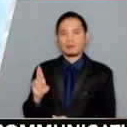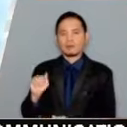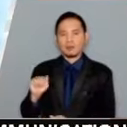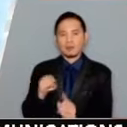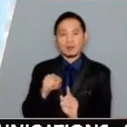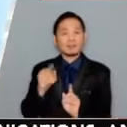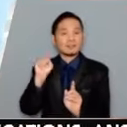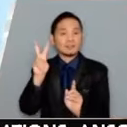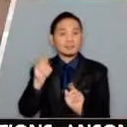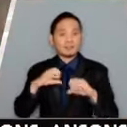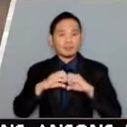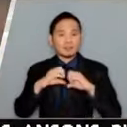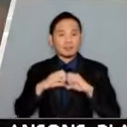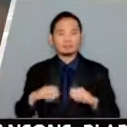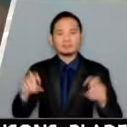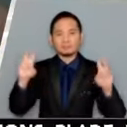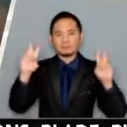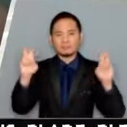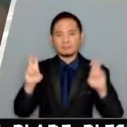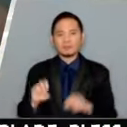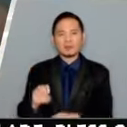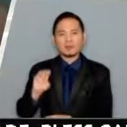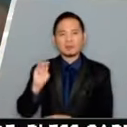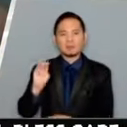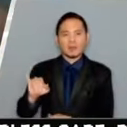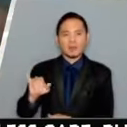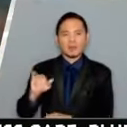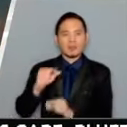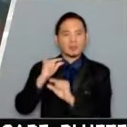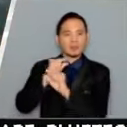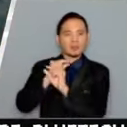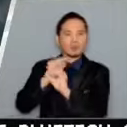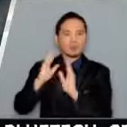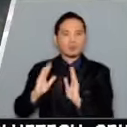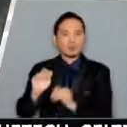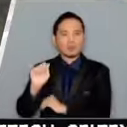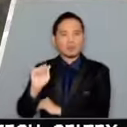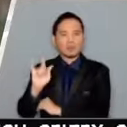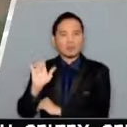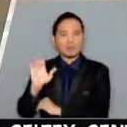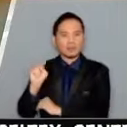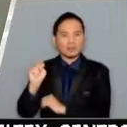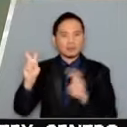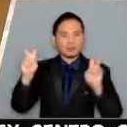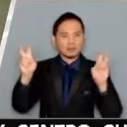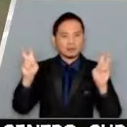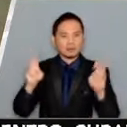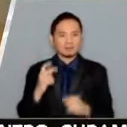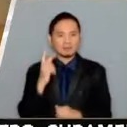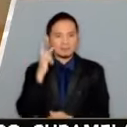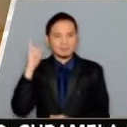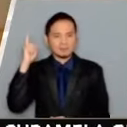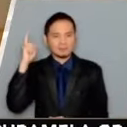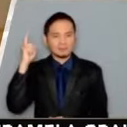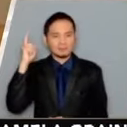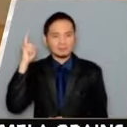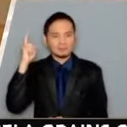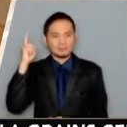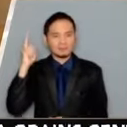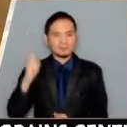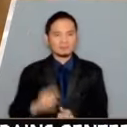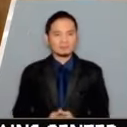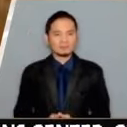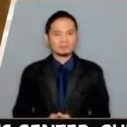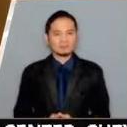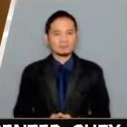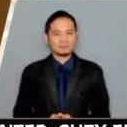Alien. Masasabi niyang, may kaibigan akong alien. Mami, favorite ko po talaga tong book na